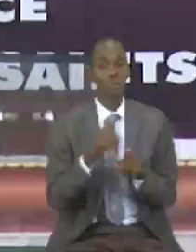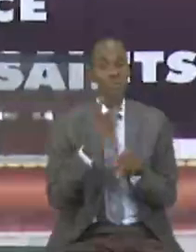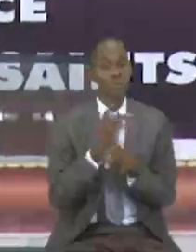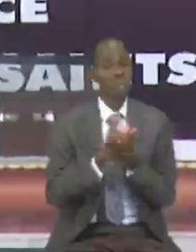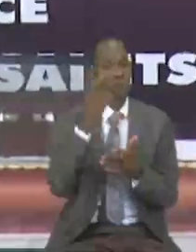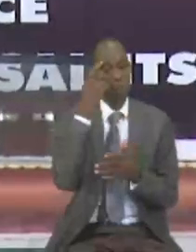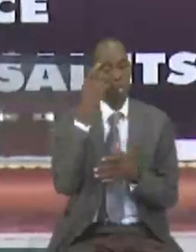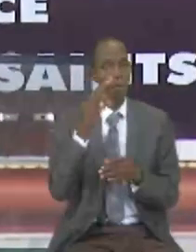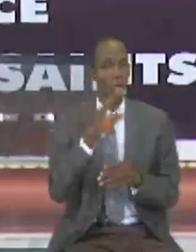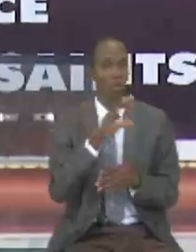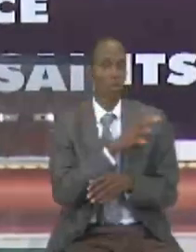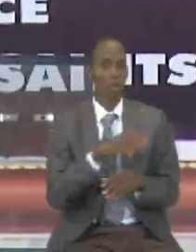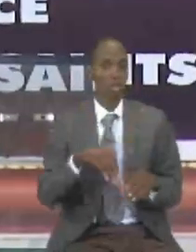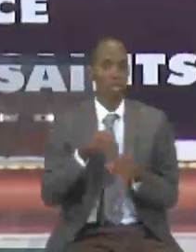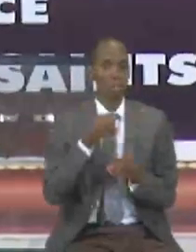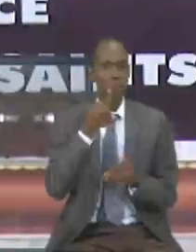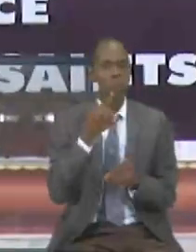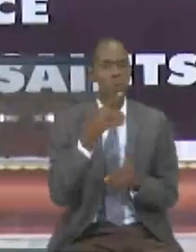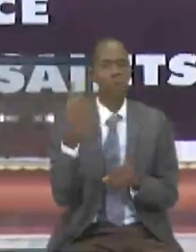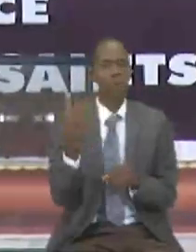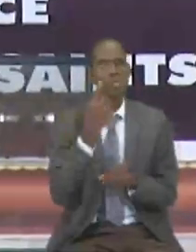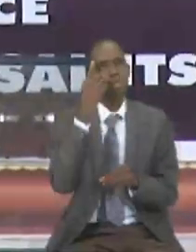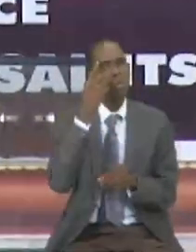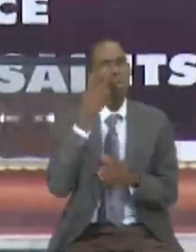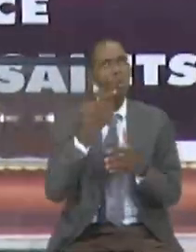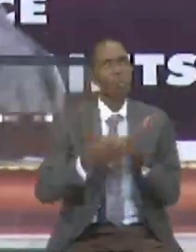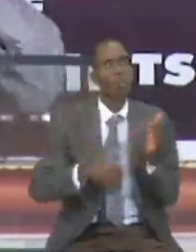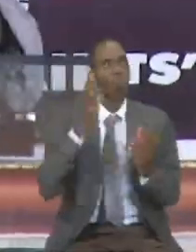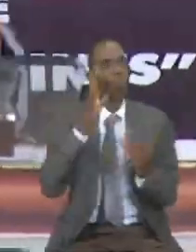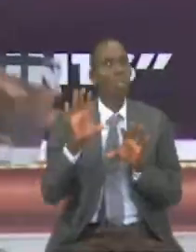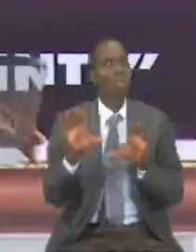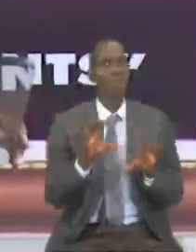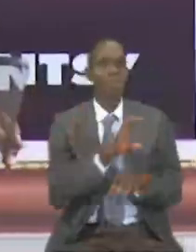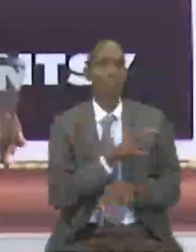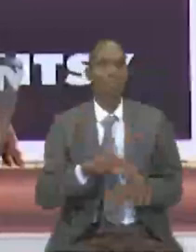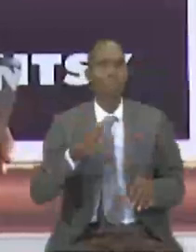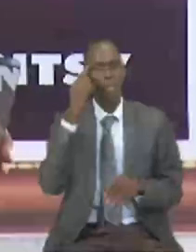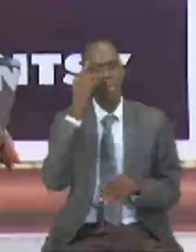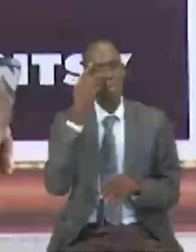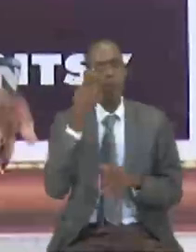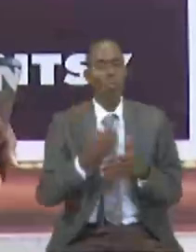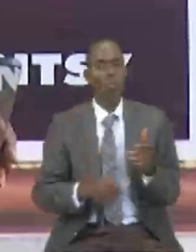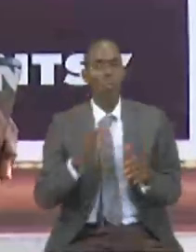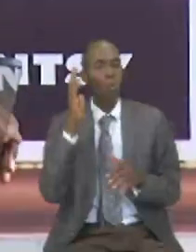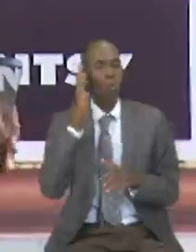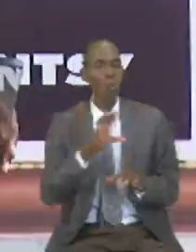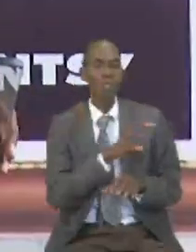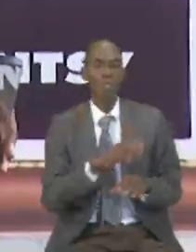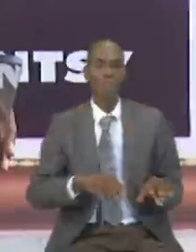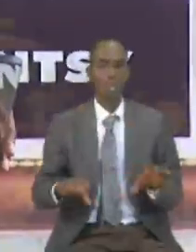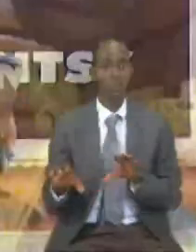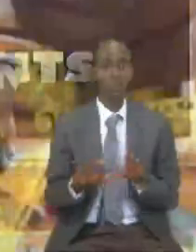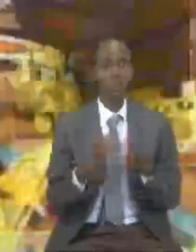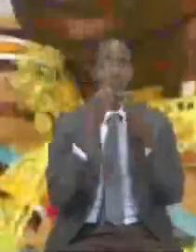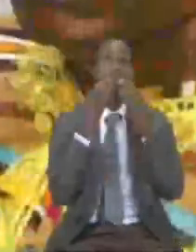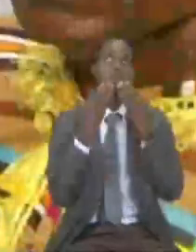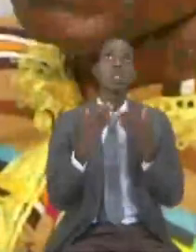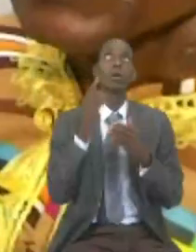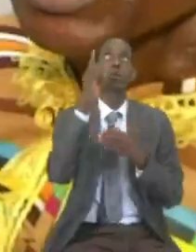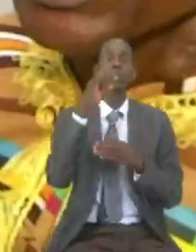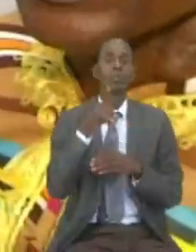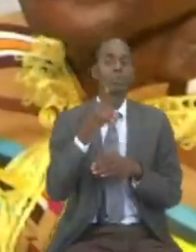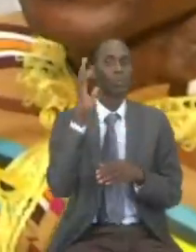Christ, tu penses qu'est-ce que Christ va penser. Tu regardes ce que Christ va regarder. Tu vas là où Christ doit aller. Tu